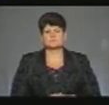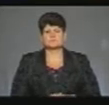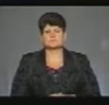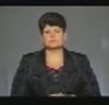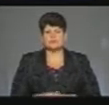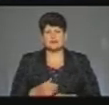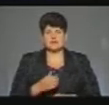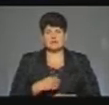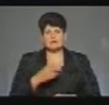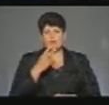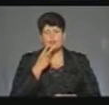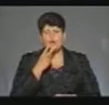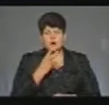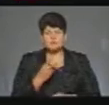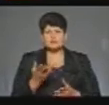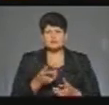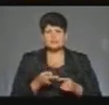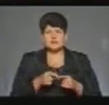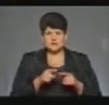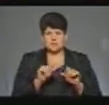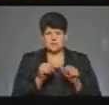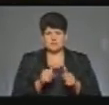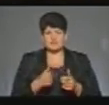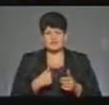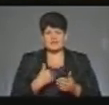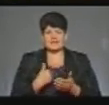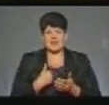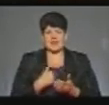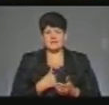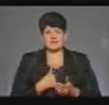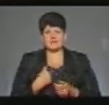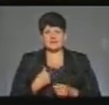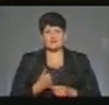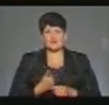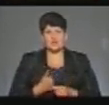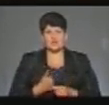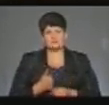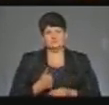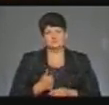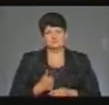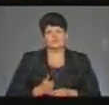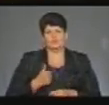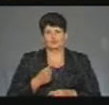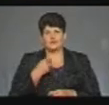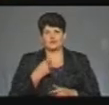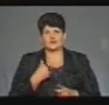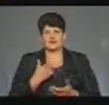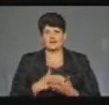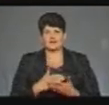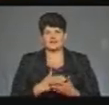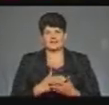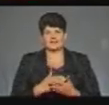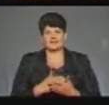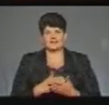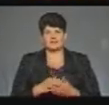Я вам покажу, де на цьому пам'ятнику є я. Я так гонорово кажу, що я тут є. І привожу